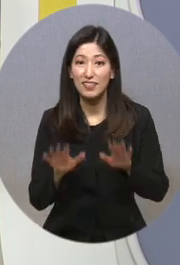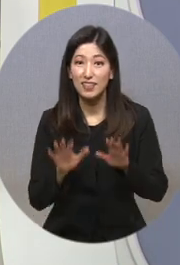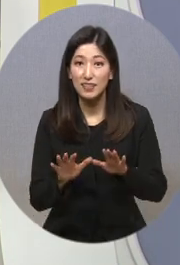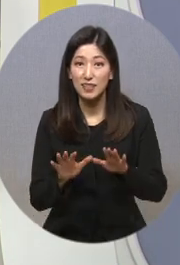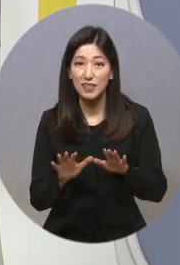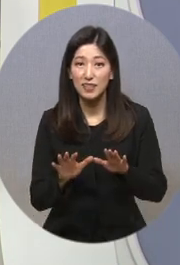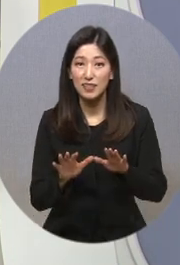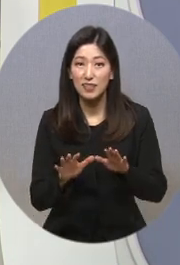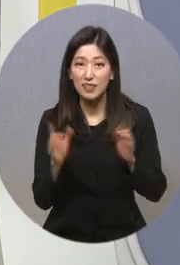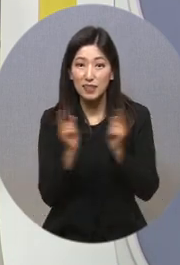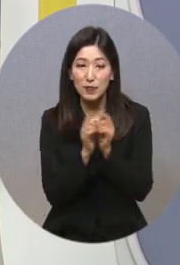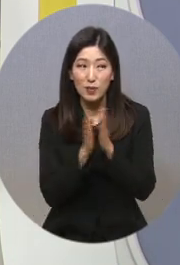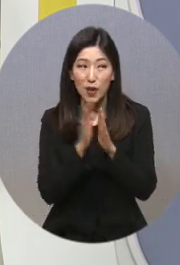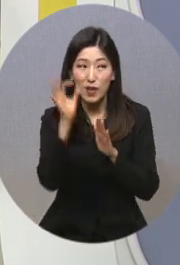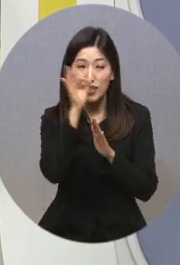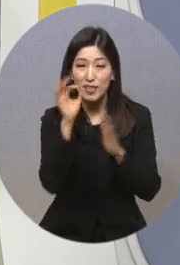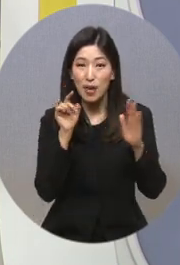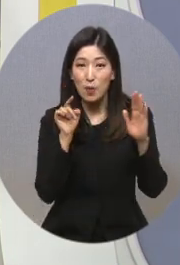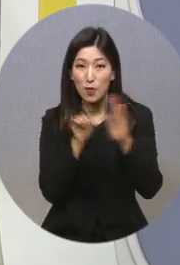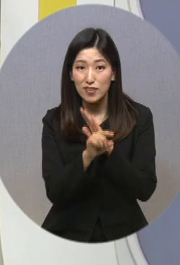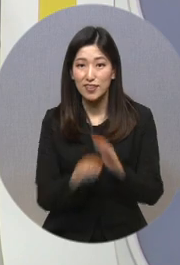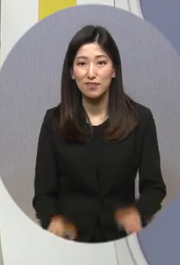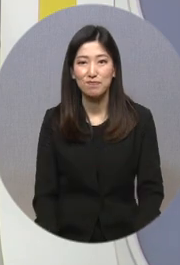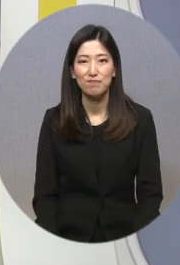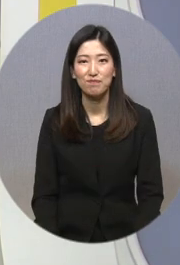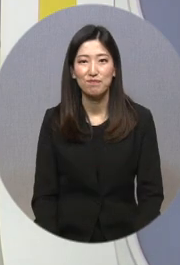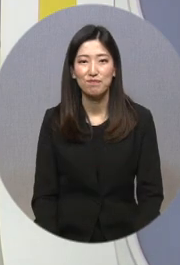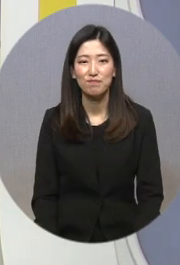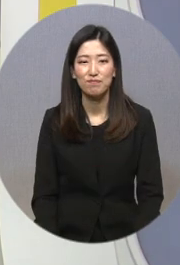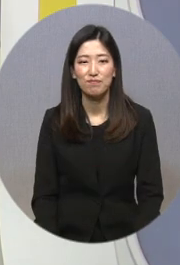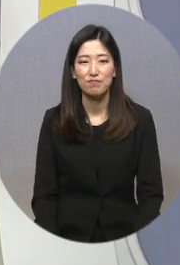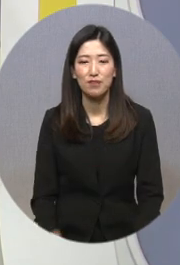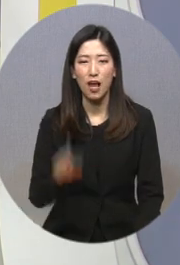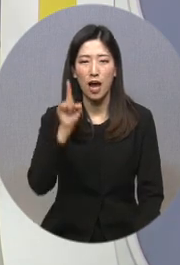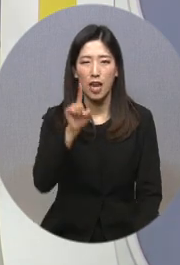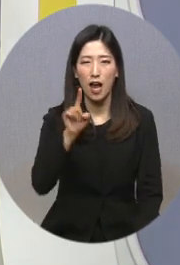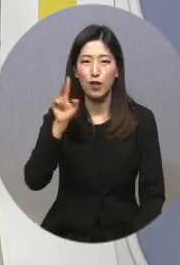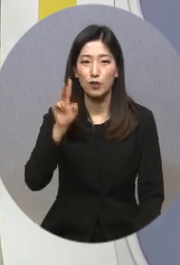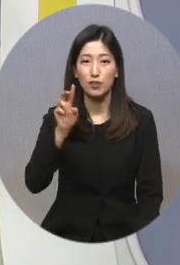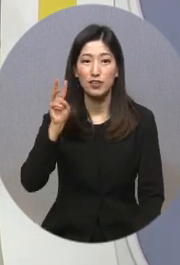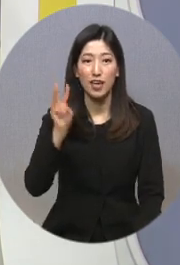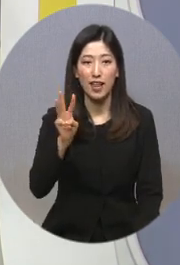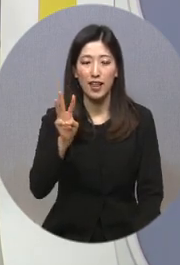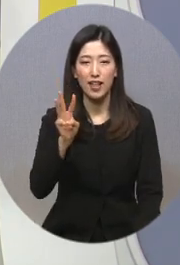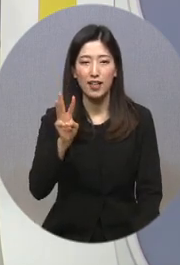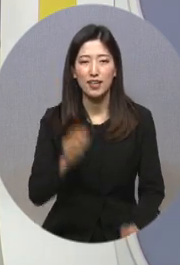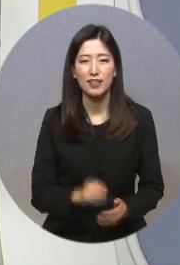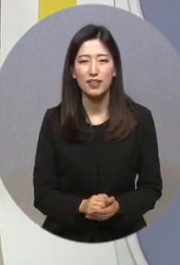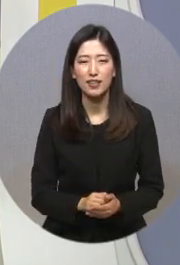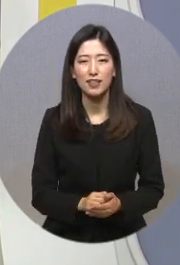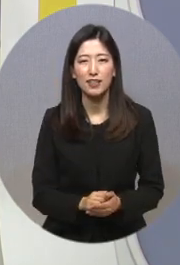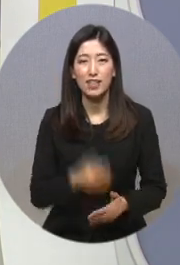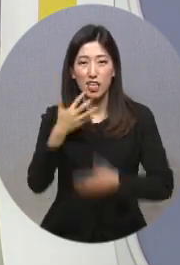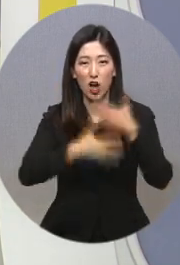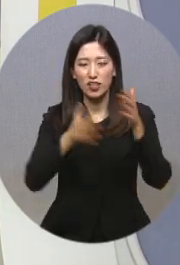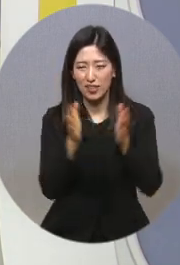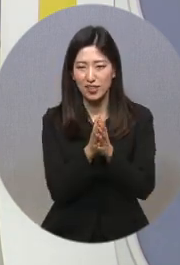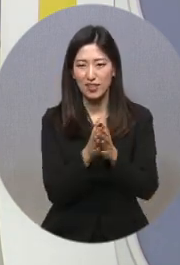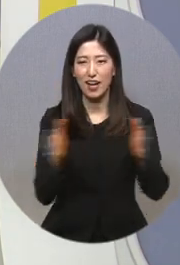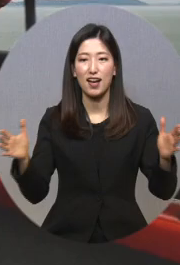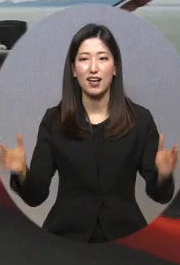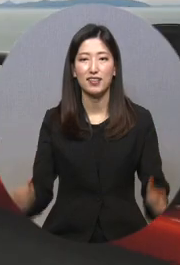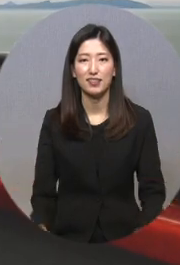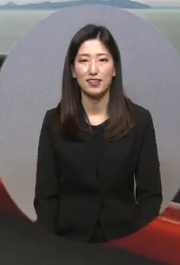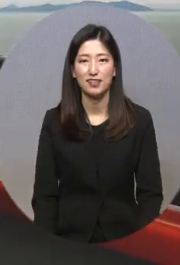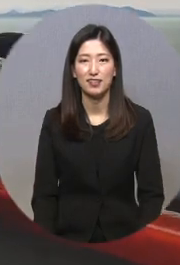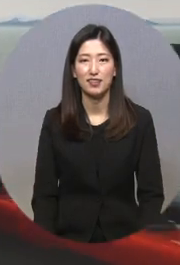우리 진면목 찾으러 가야 되니까 함께 외쳐볼까요? 네. 하나, 둘, 셋. 영상 스타트!